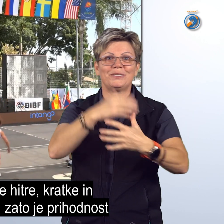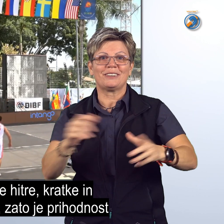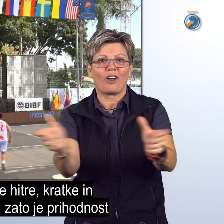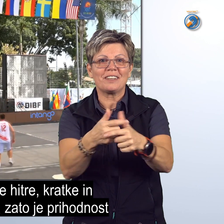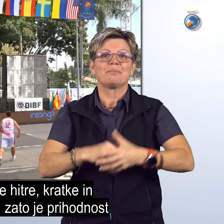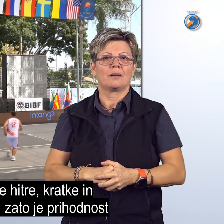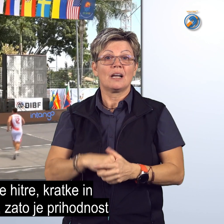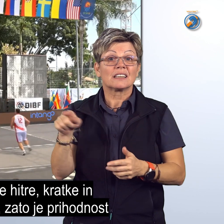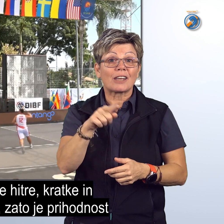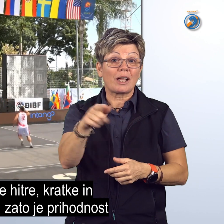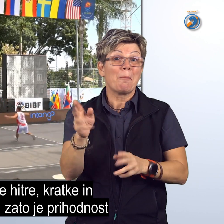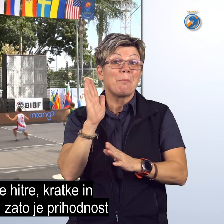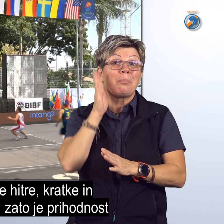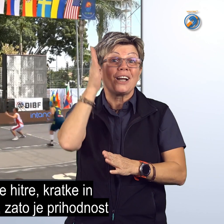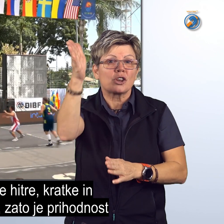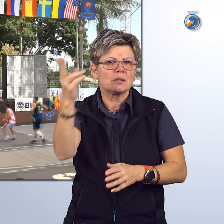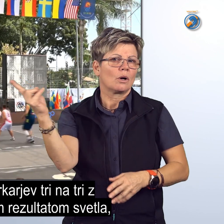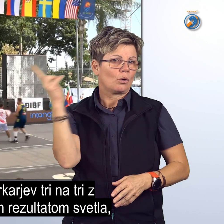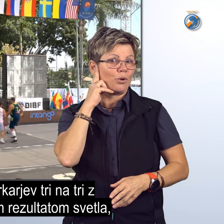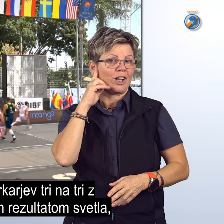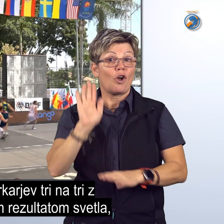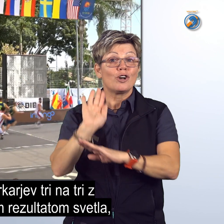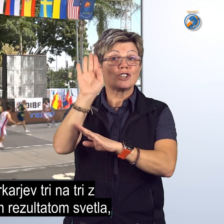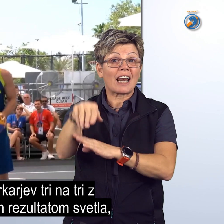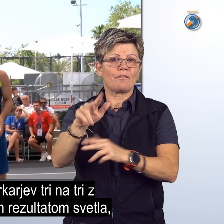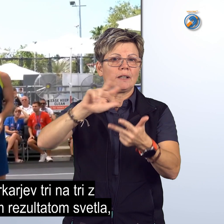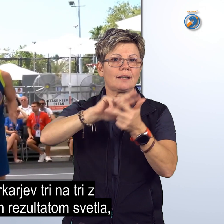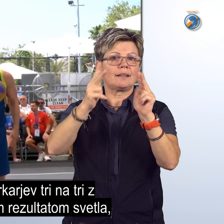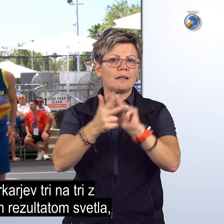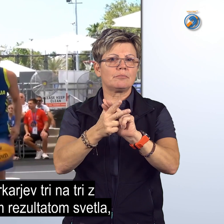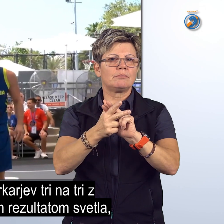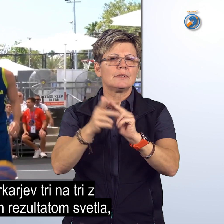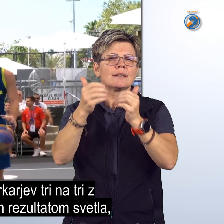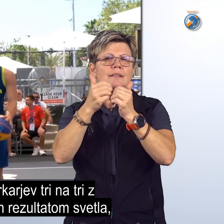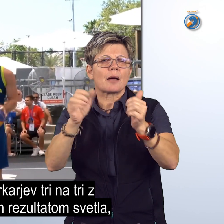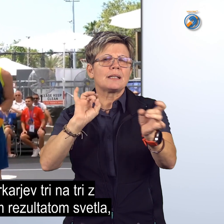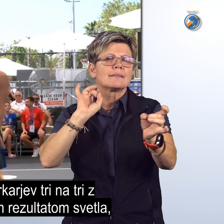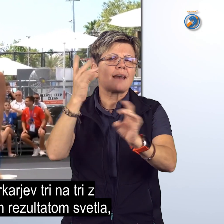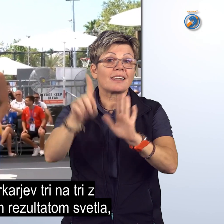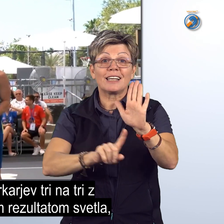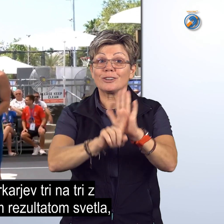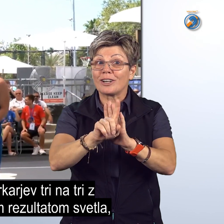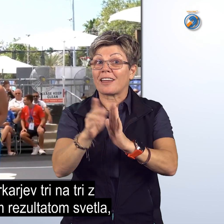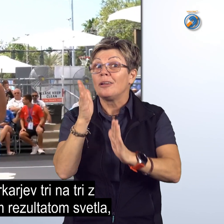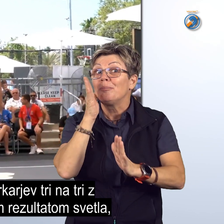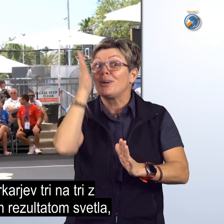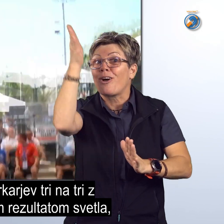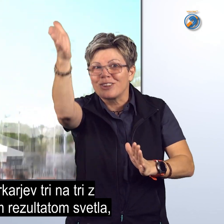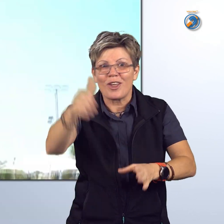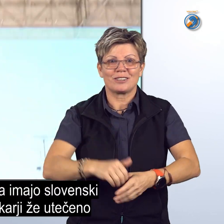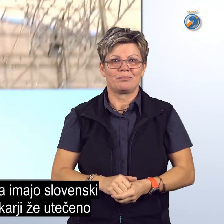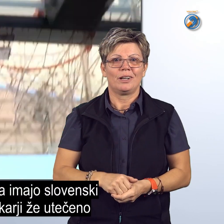hitre, kratke in nepredvidljive, zato je prihodnost gluhih košarkarjev 3x3 z izjemnim